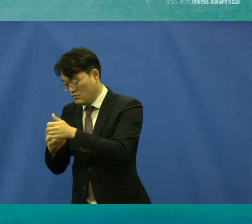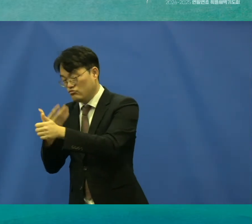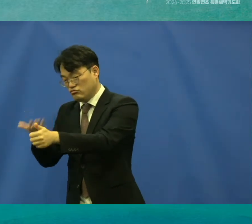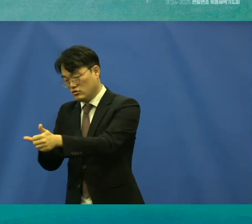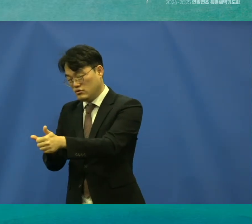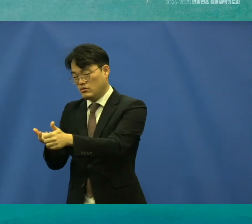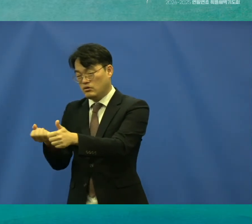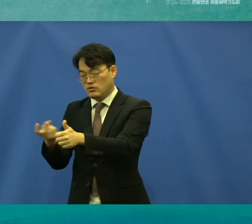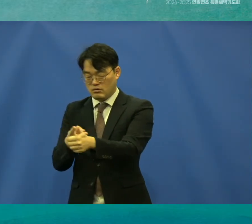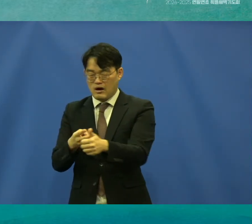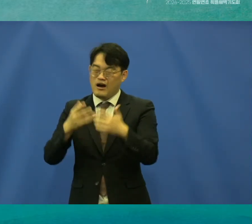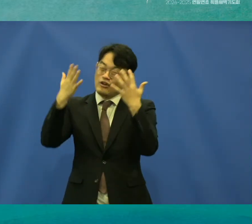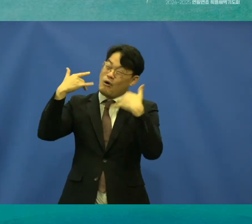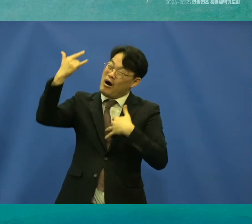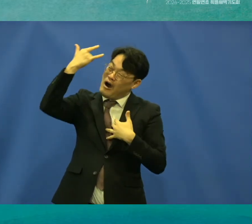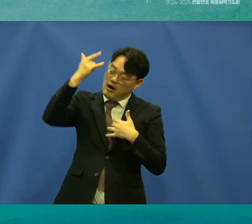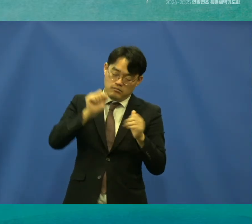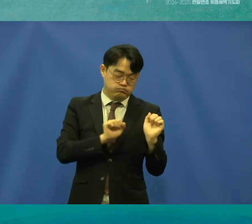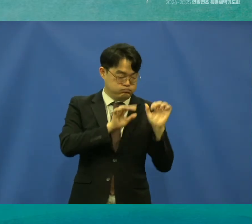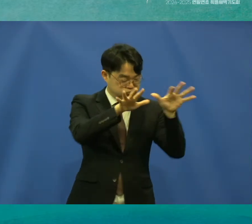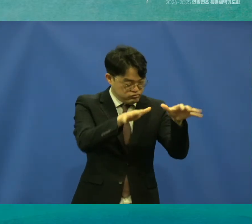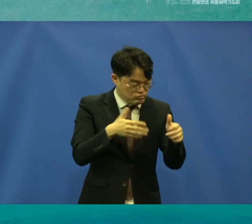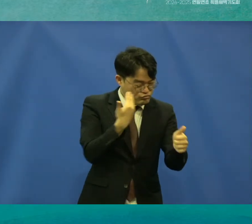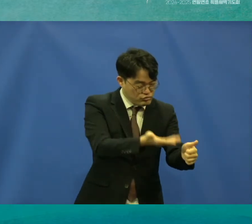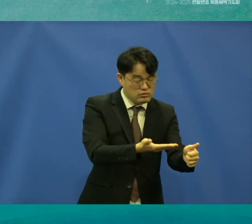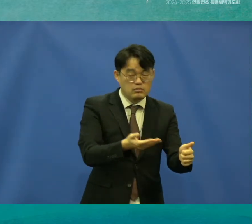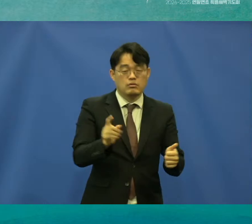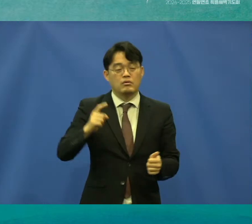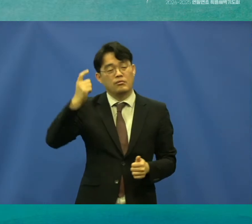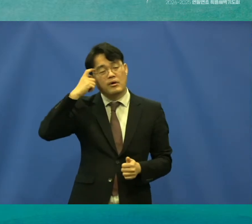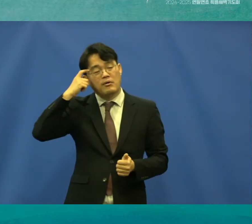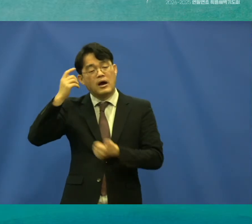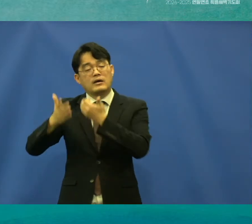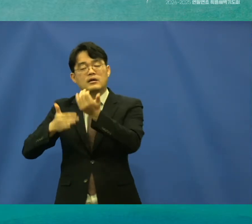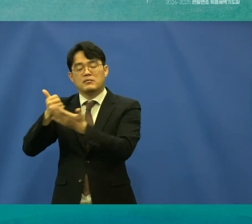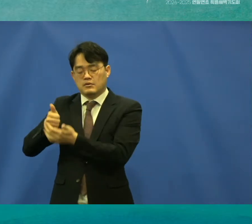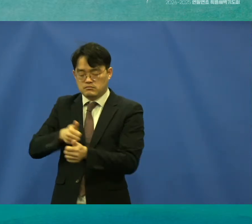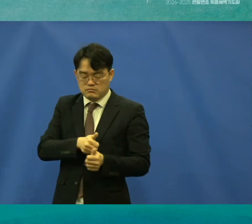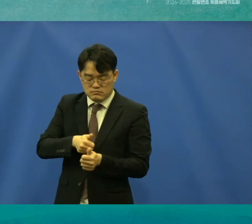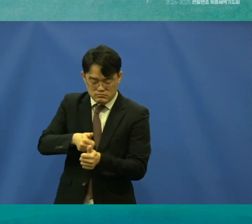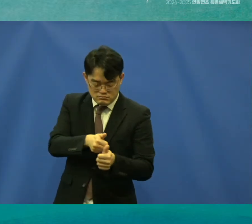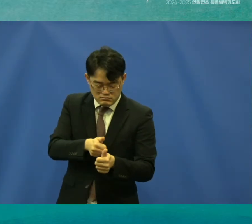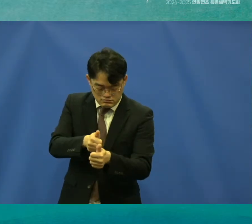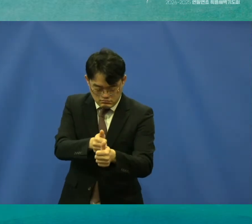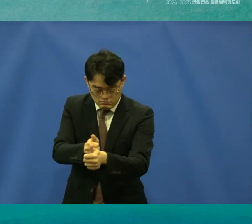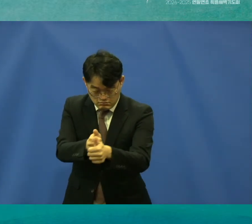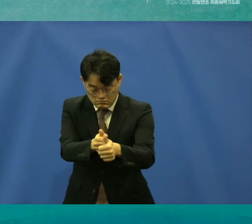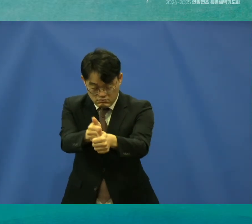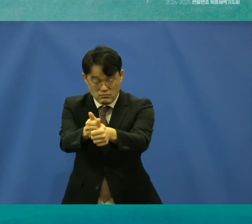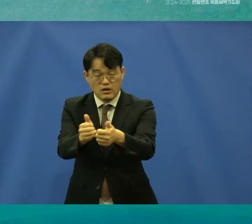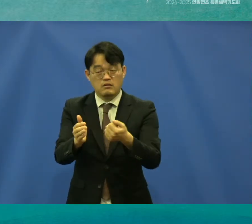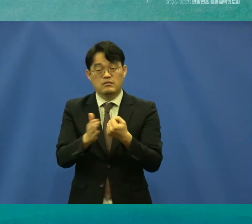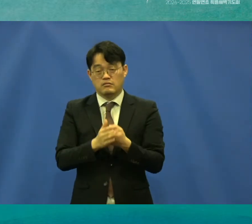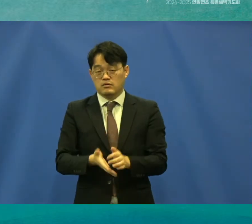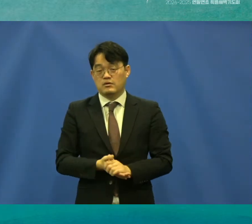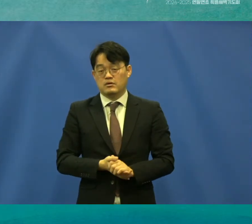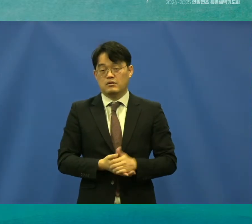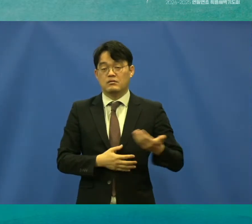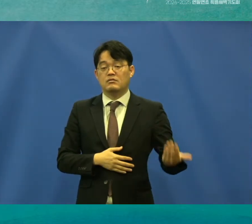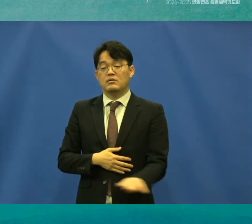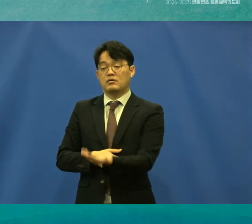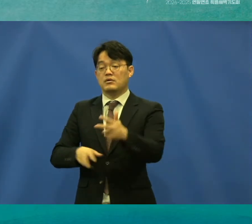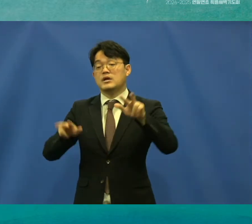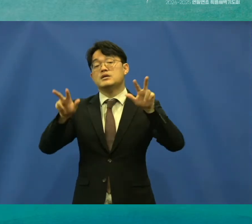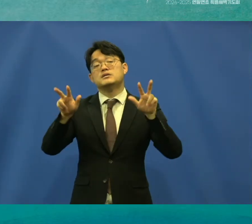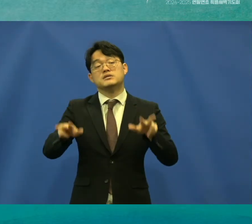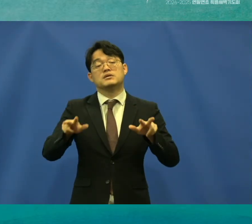사랑하는 성도 여러분, 그 은혜가 오늘 우리가 여기 있게 하신 거예요. 내가 어떻게 여기에 와 있는가? 그